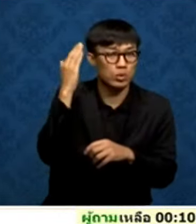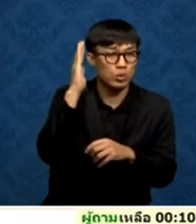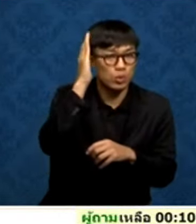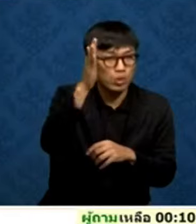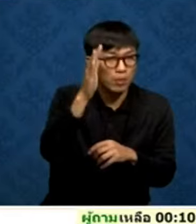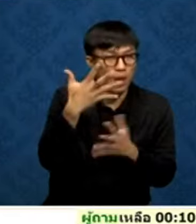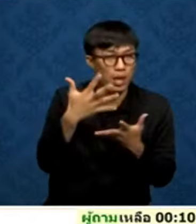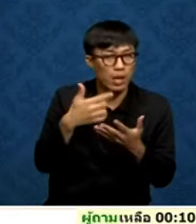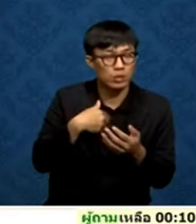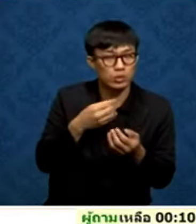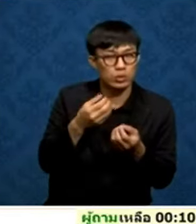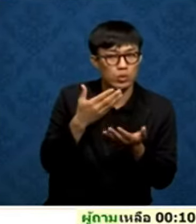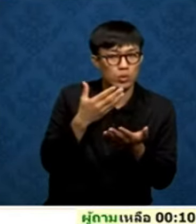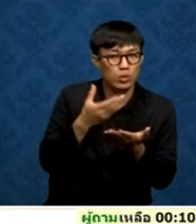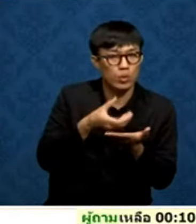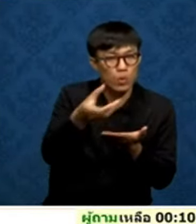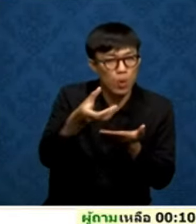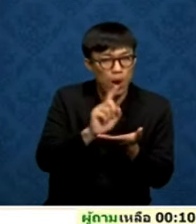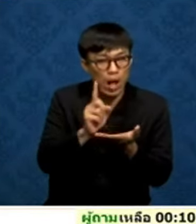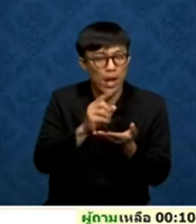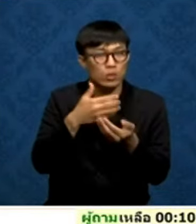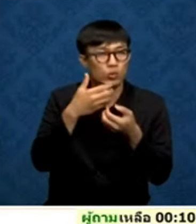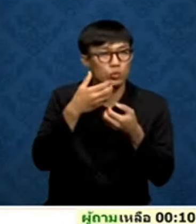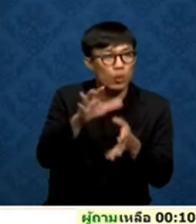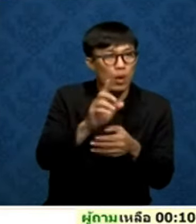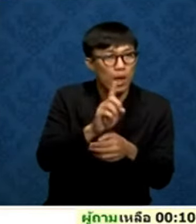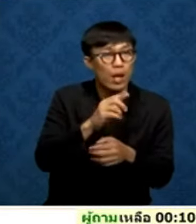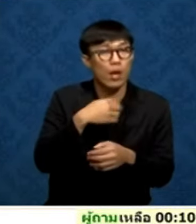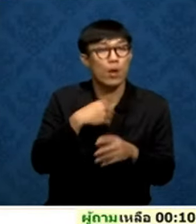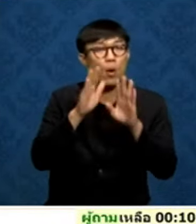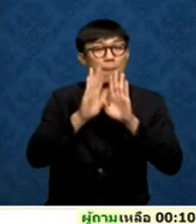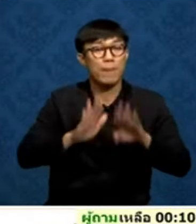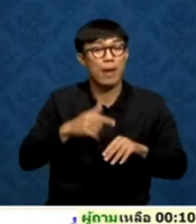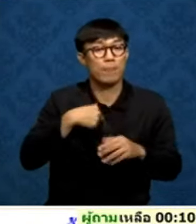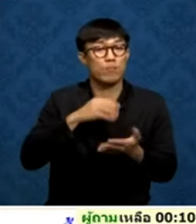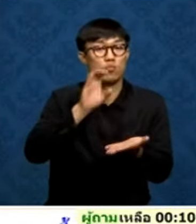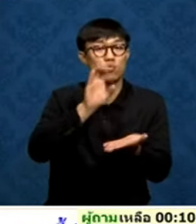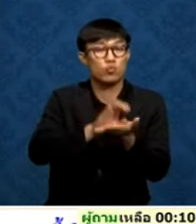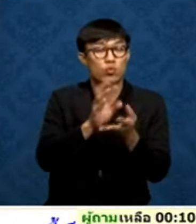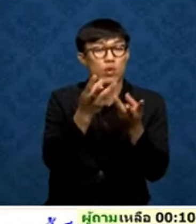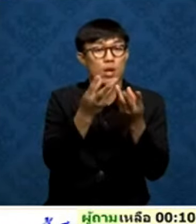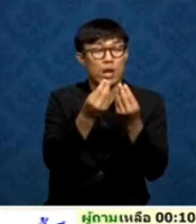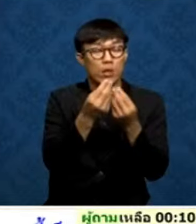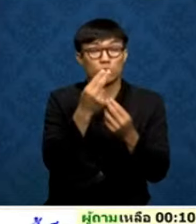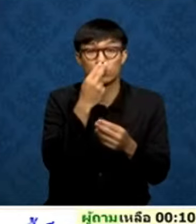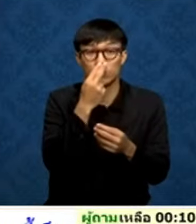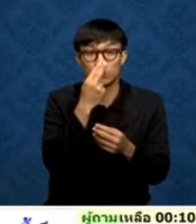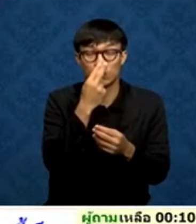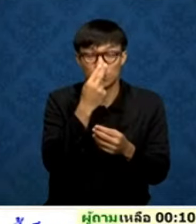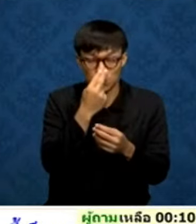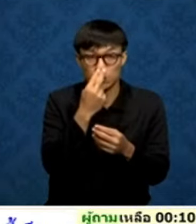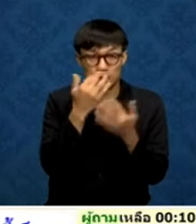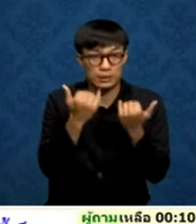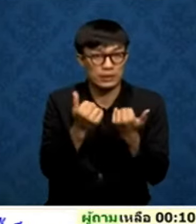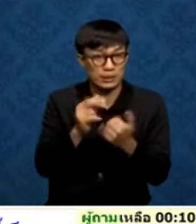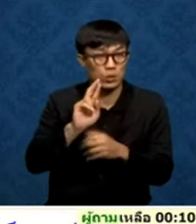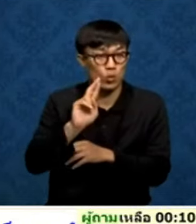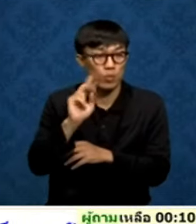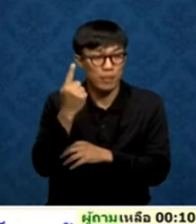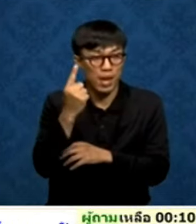tier แต่ก็เกิดเหตุการณ์อย่างนี้ครับว่ารูปแบบของการลงทุนเนี่ยผมอยากจะให้ตัวเลขนะฮะรุ่นใหม่ที่เข้ามาเนี่ยส่วนใหญ่แล้วจะอยู่